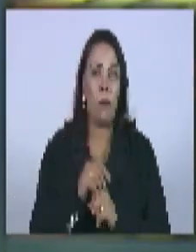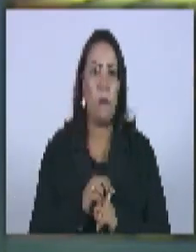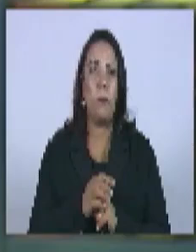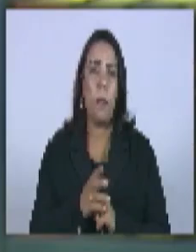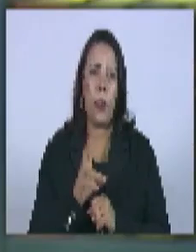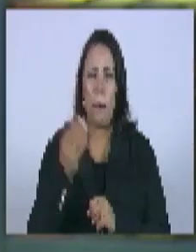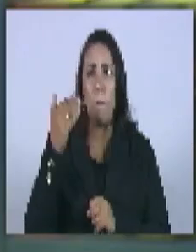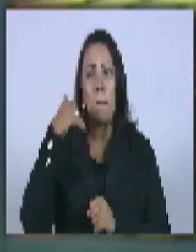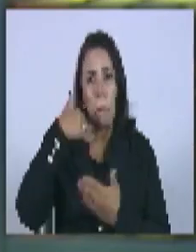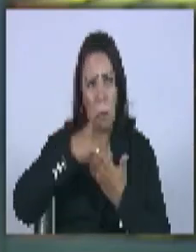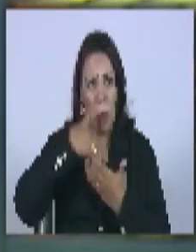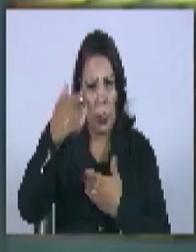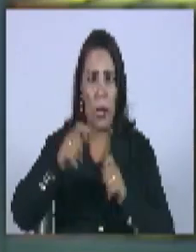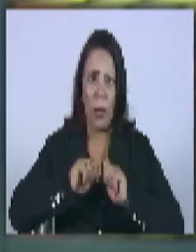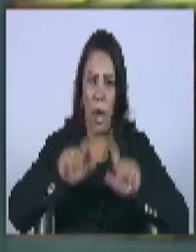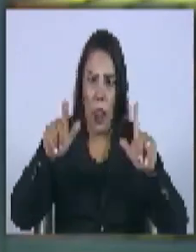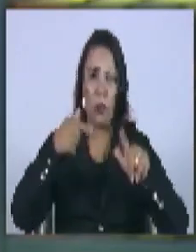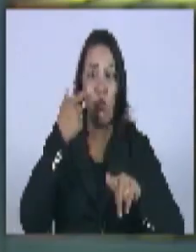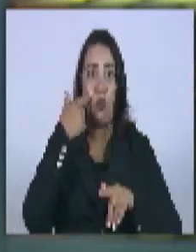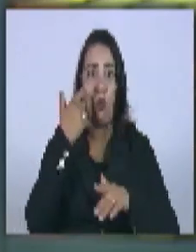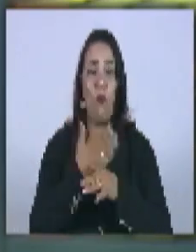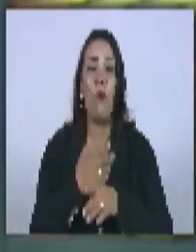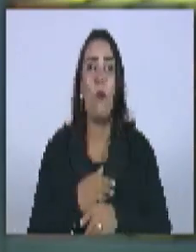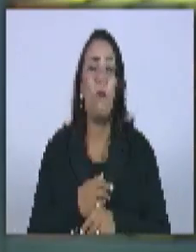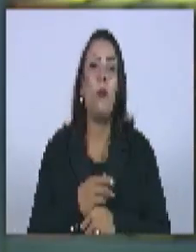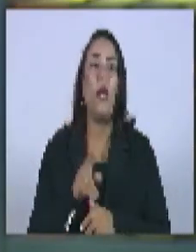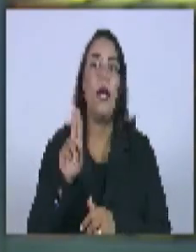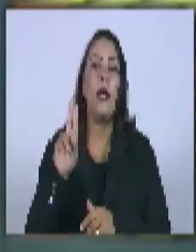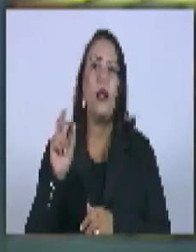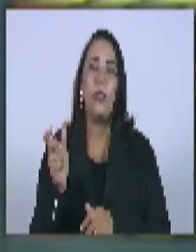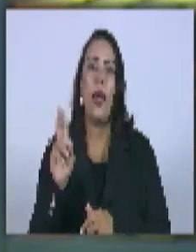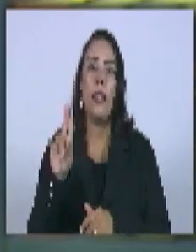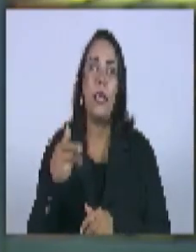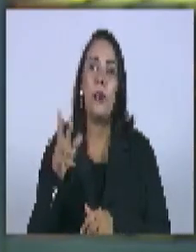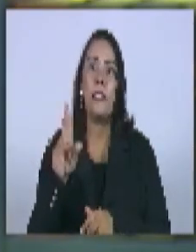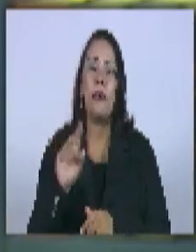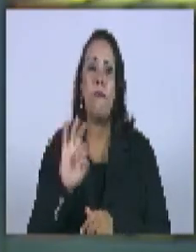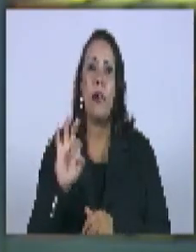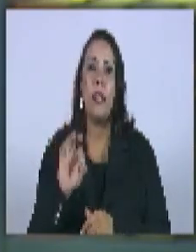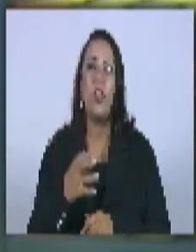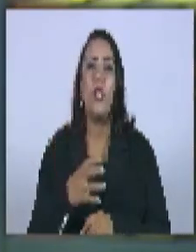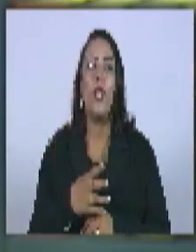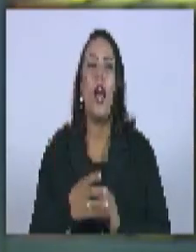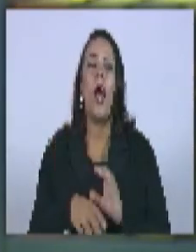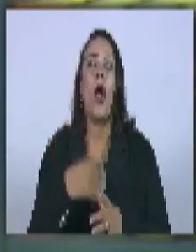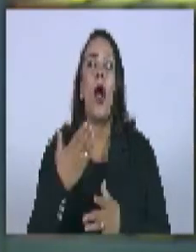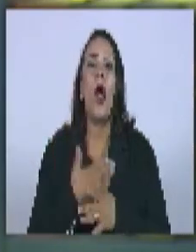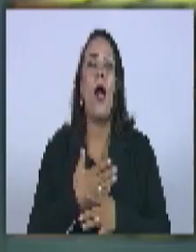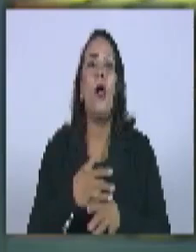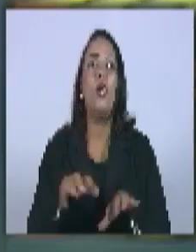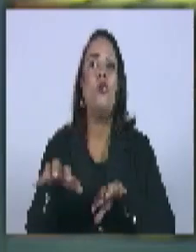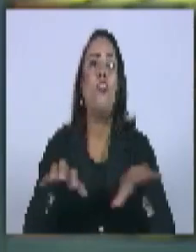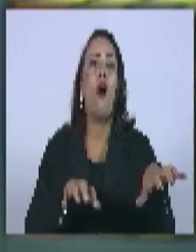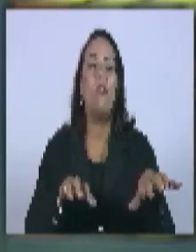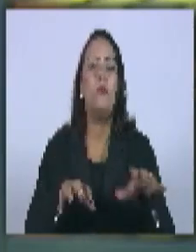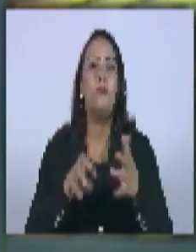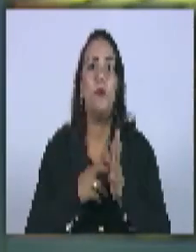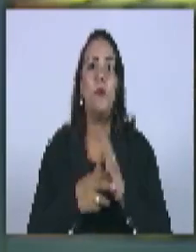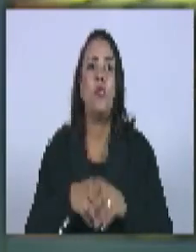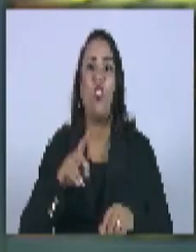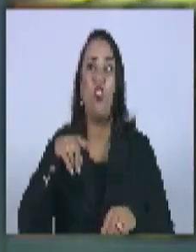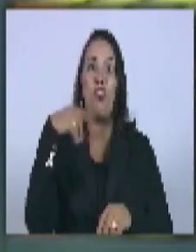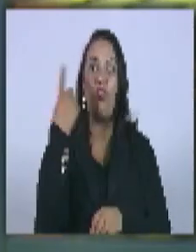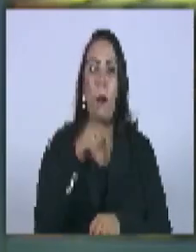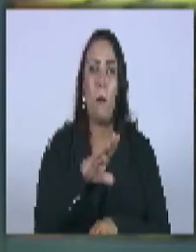ما اعلنت بعد ذلك يعني مفاعل التاز في ايران بضربه برض ذات طبيعه سبران ما كانتش ضربه